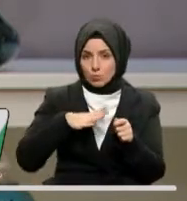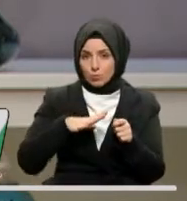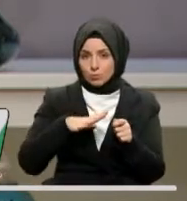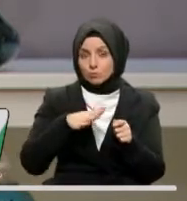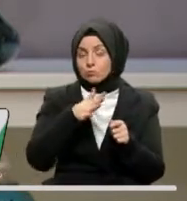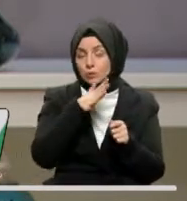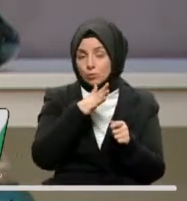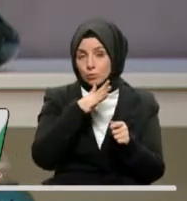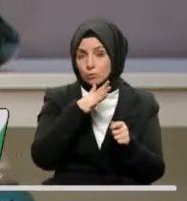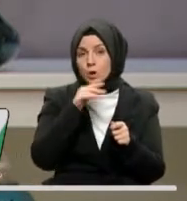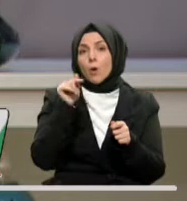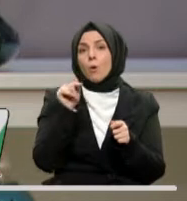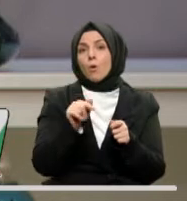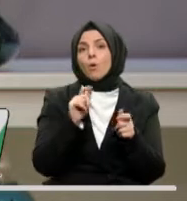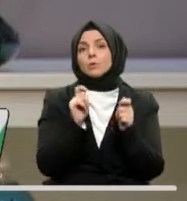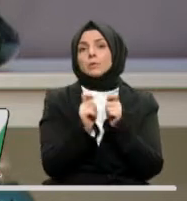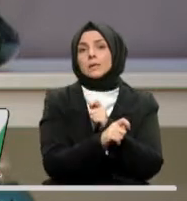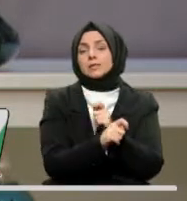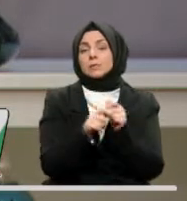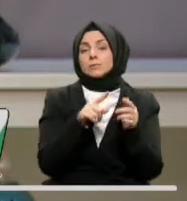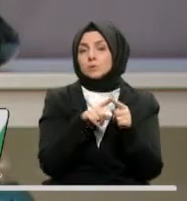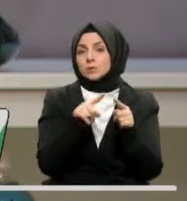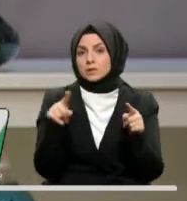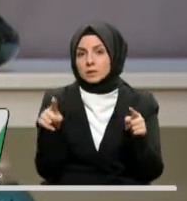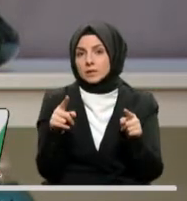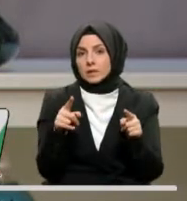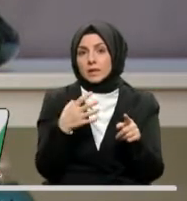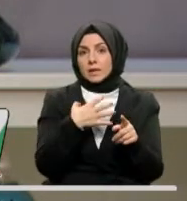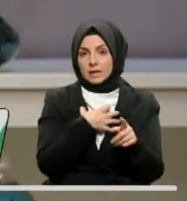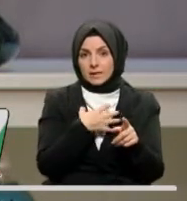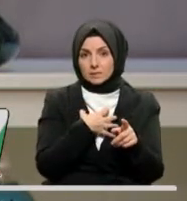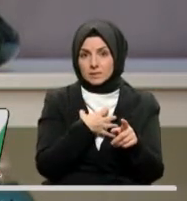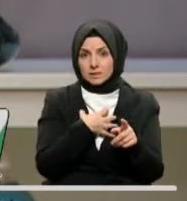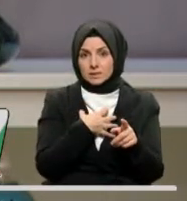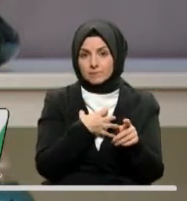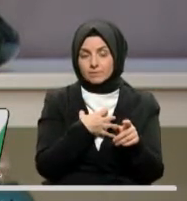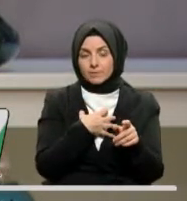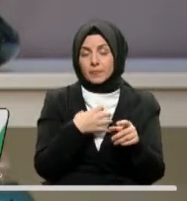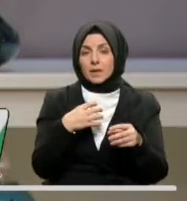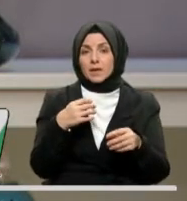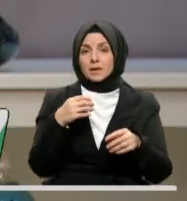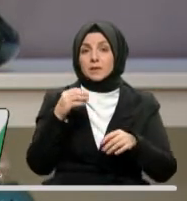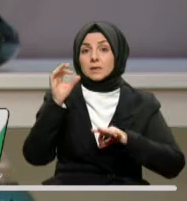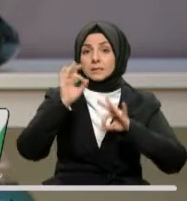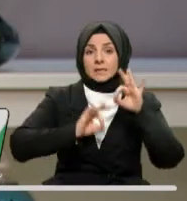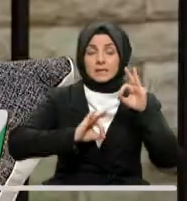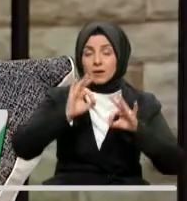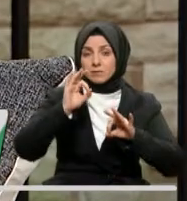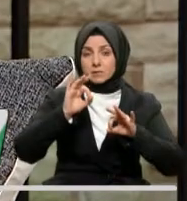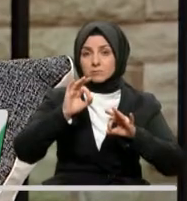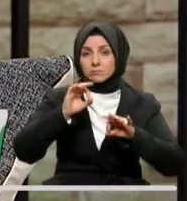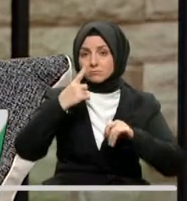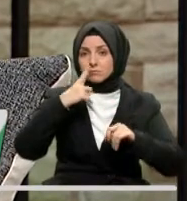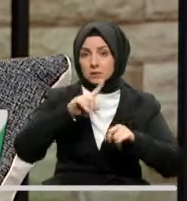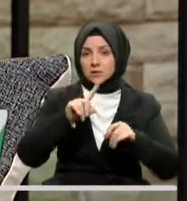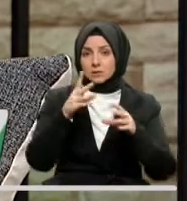biliyorum o dönüşüm süreci bu bizmiyiz kendimize tedavi edecek olan biz kendimizi tedavi edecek olan şöyle hani